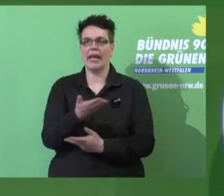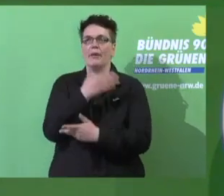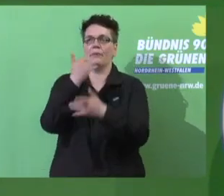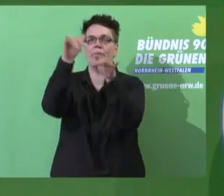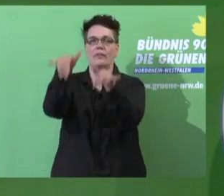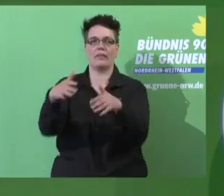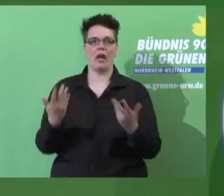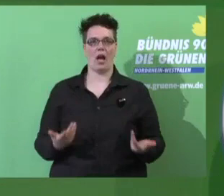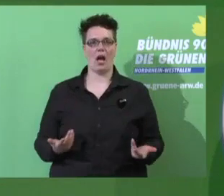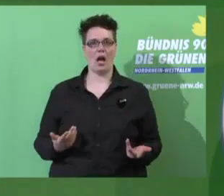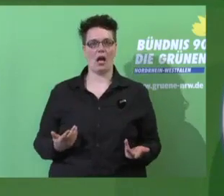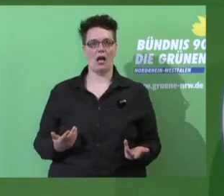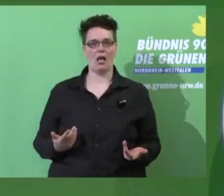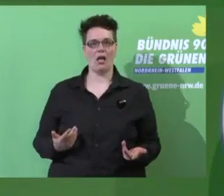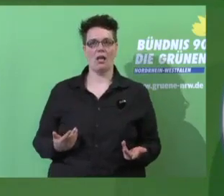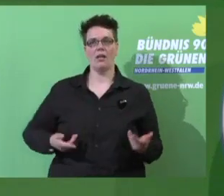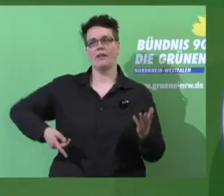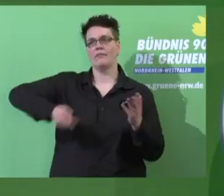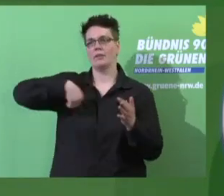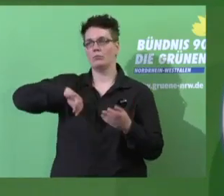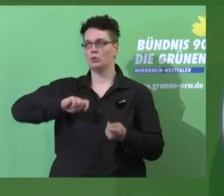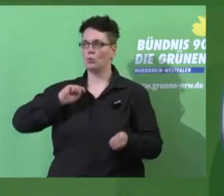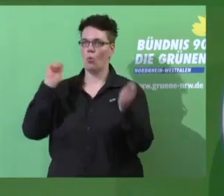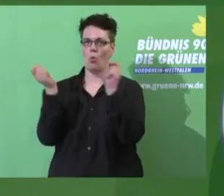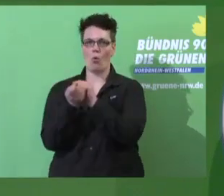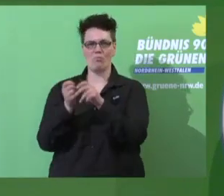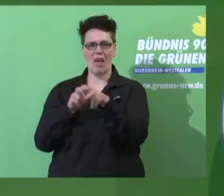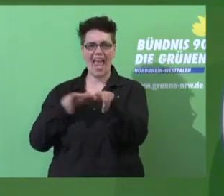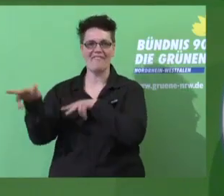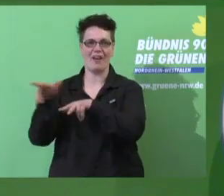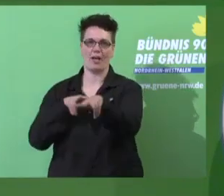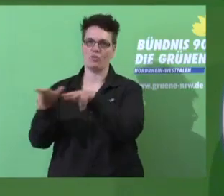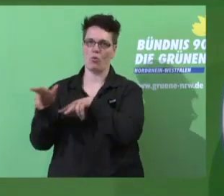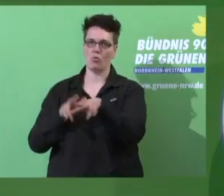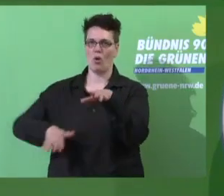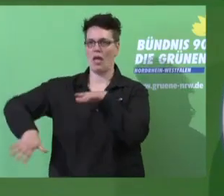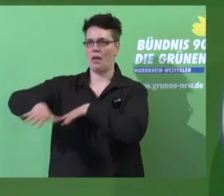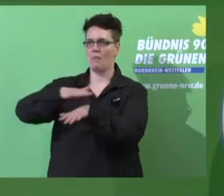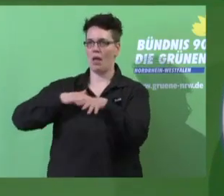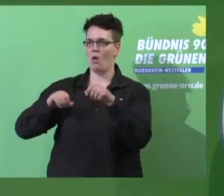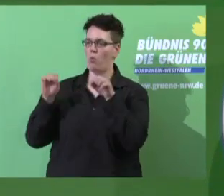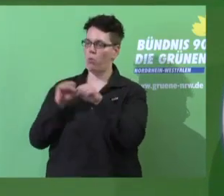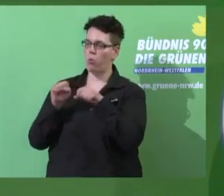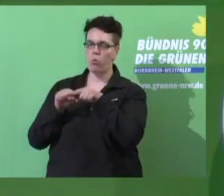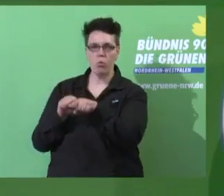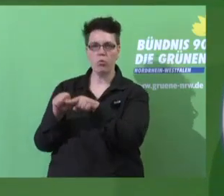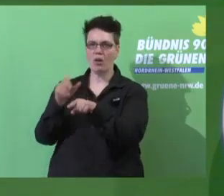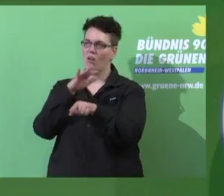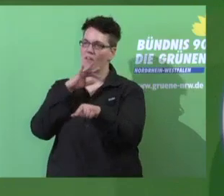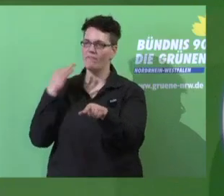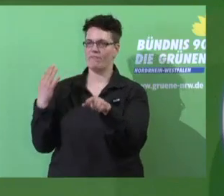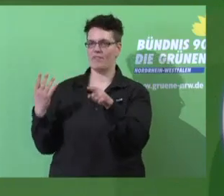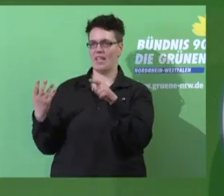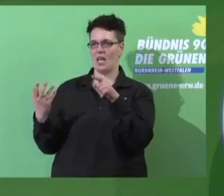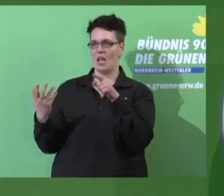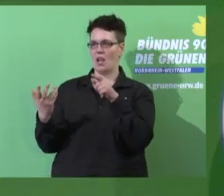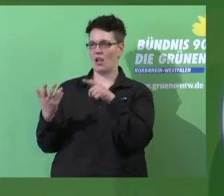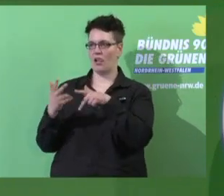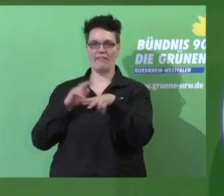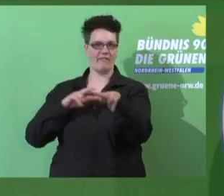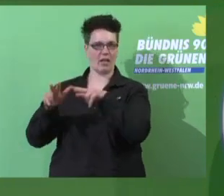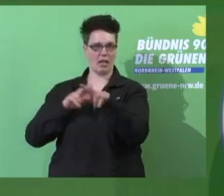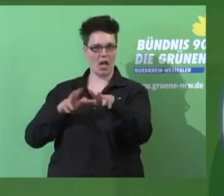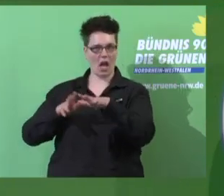setzen im Bereich der Infrastruktur, wo es sehr, sehr viel Verkehr de facto unterwegs